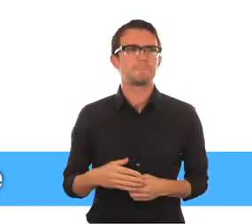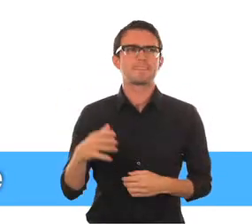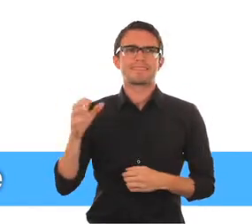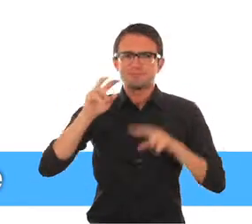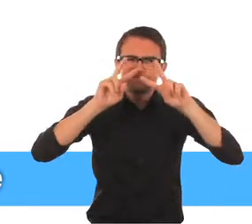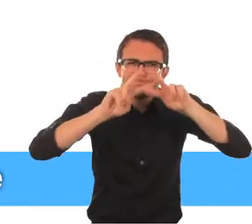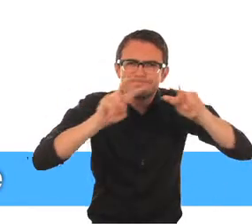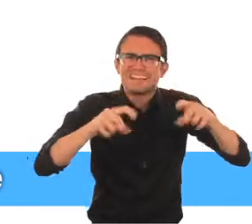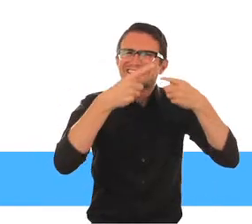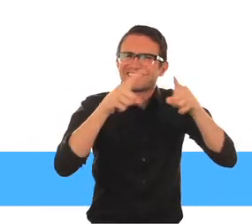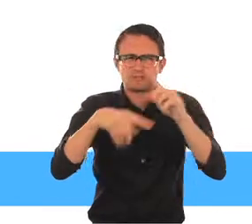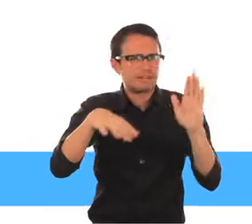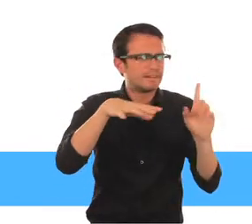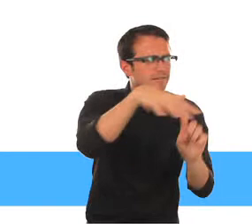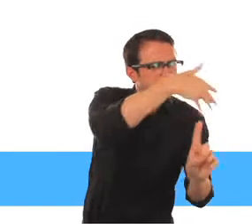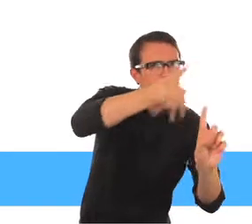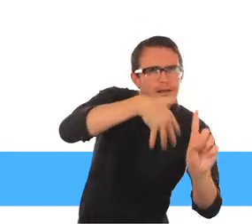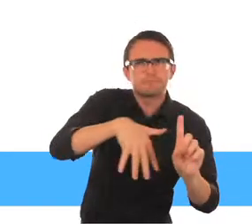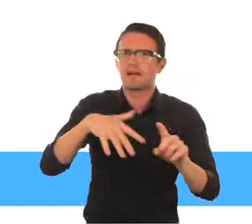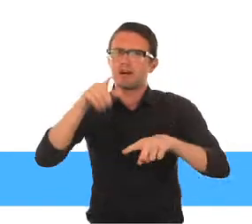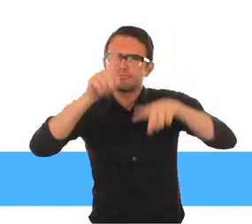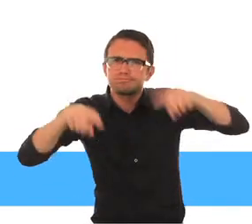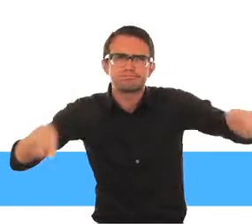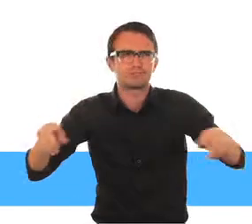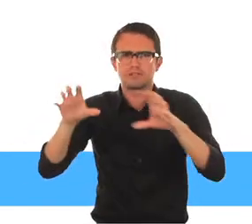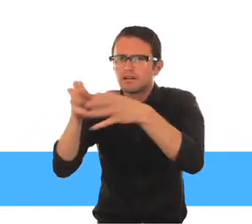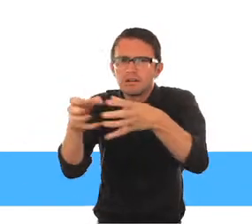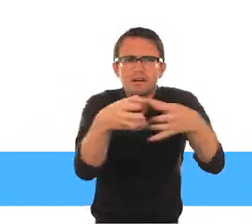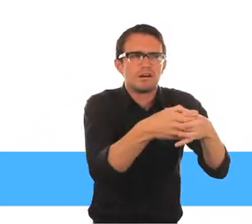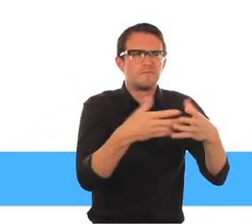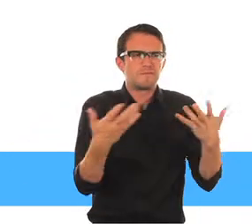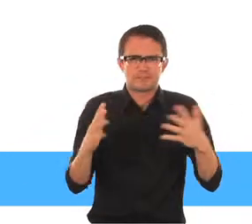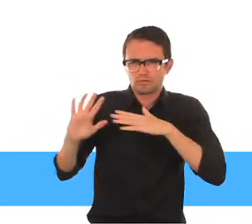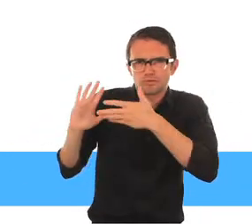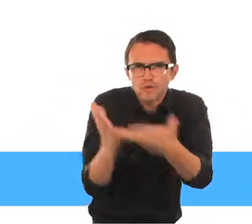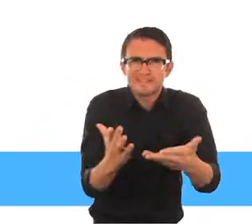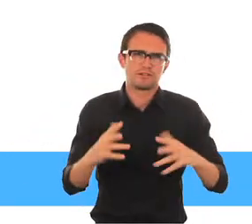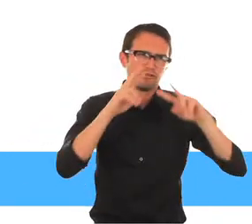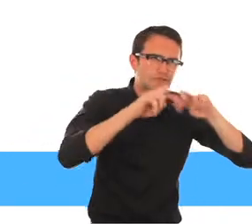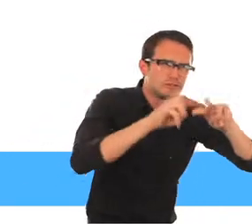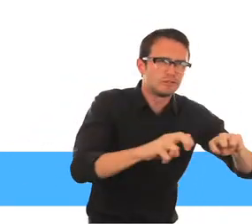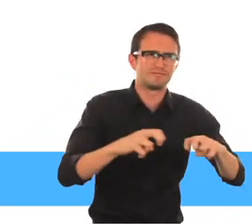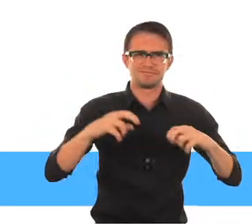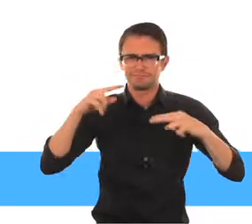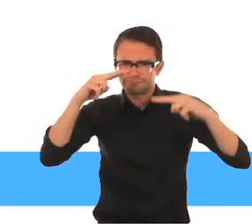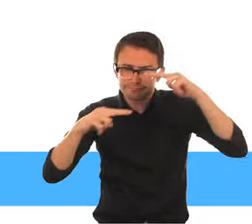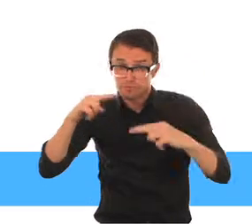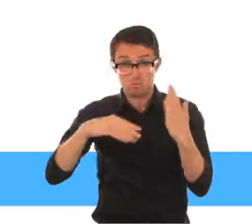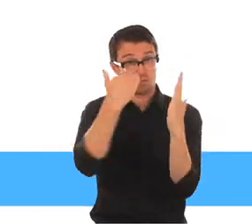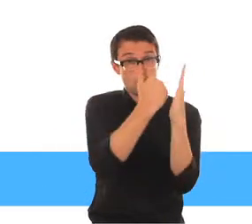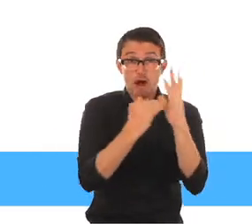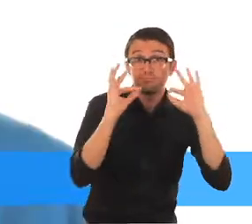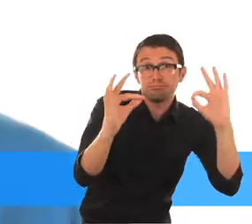dès l'élaboration d'une analyse de situation par le biais du suivi des résultats en matière d'équité dans la communauté et à tous les niveaux de recherche et de